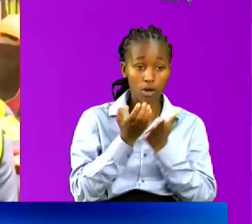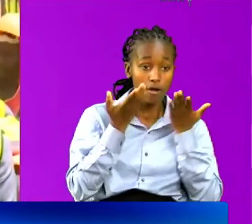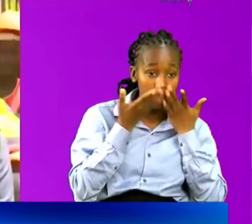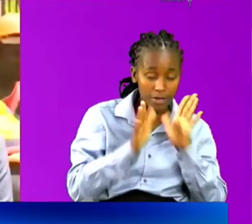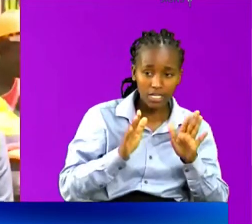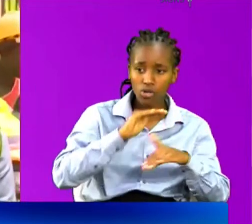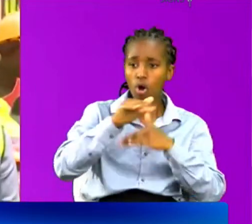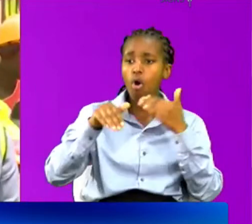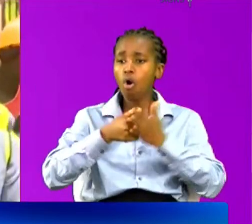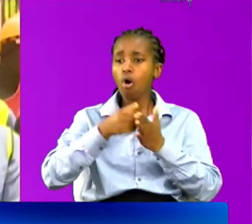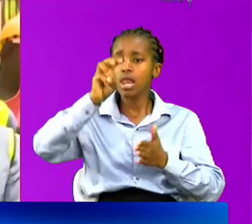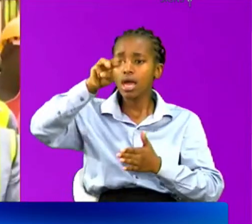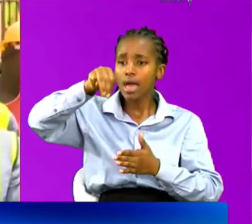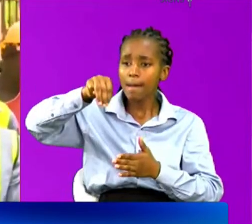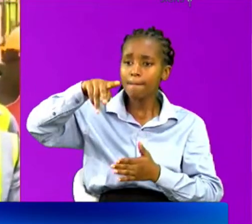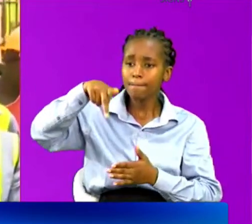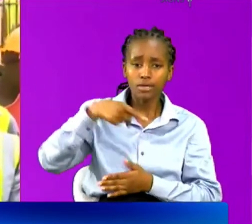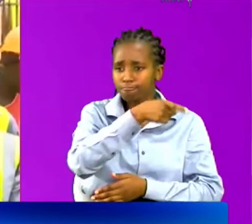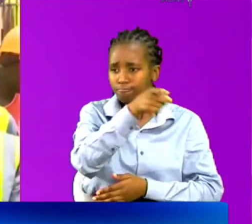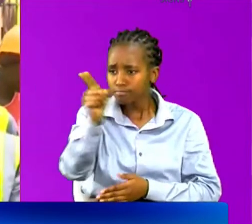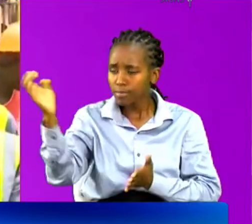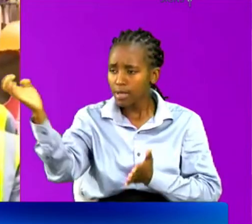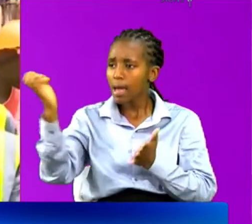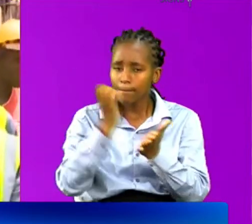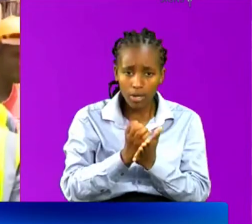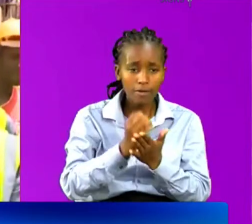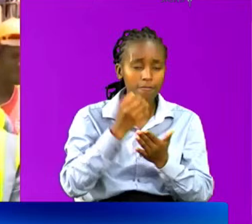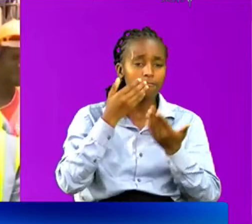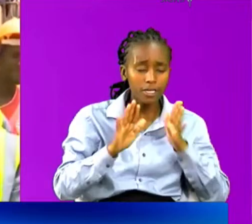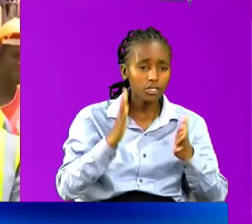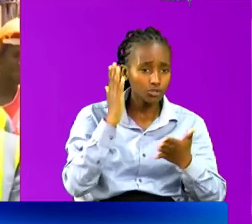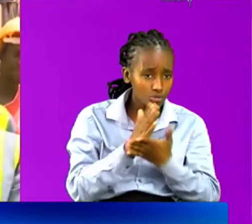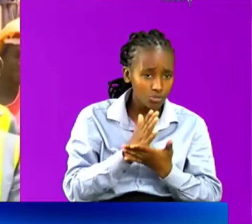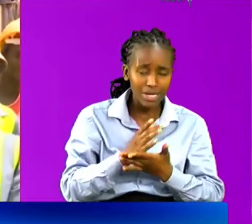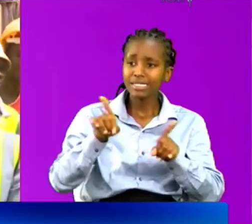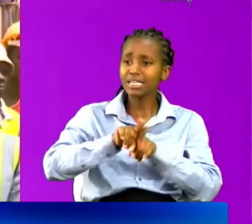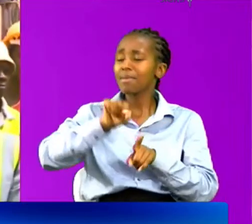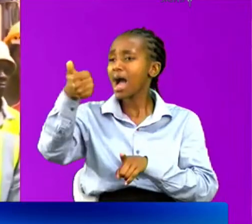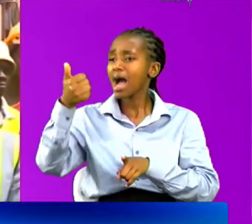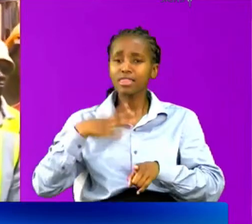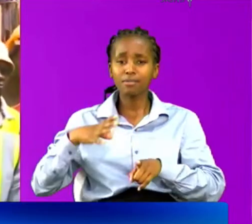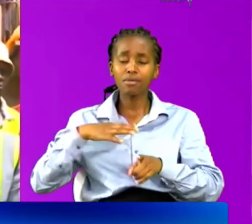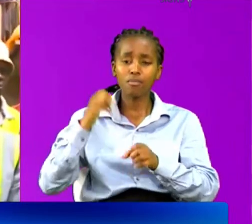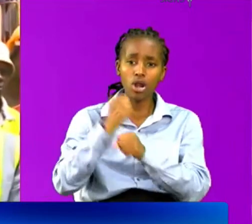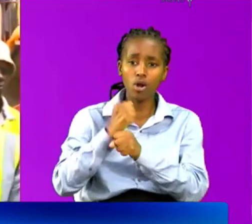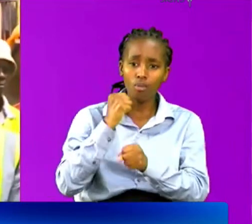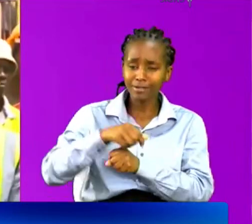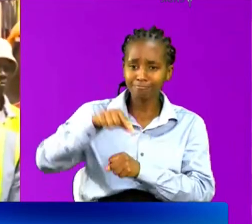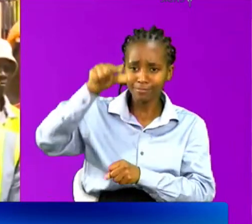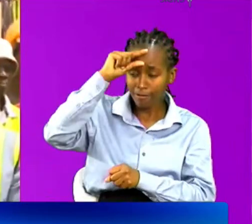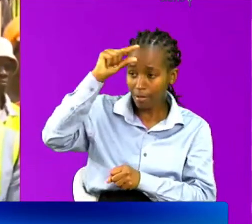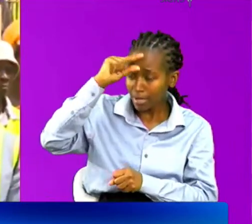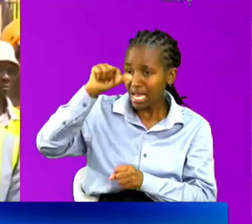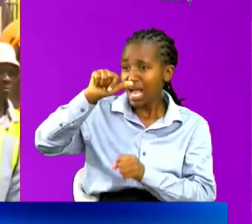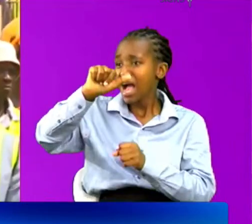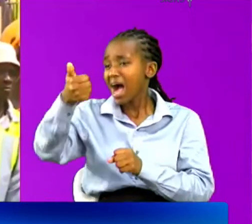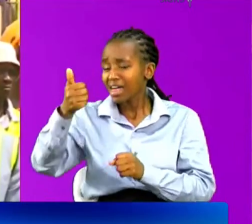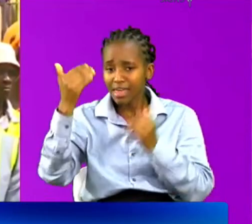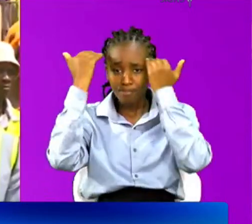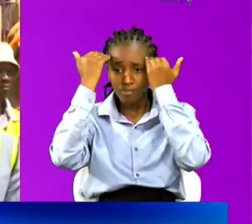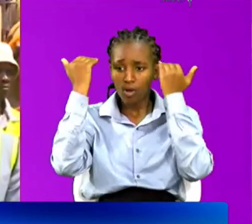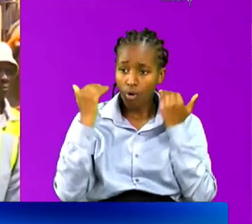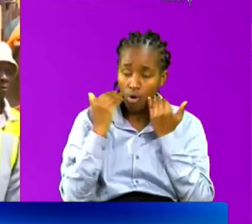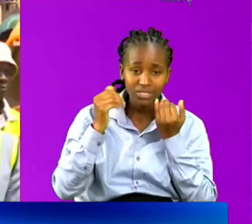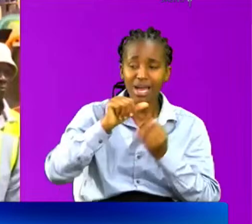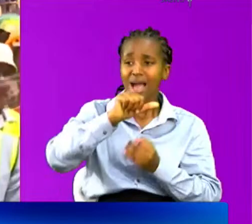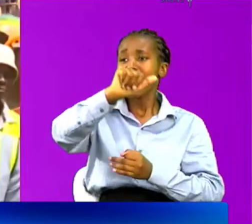si kweli? Wengine tumewaajiri wanafanya kazi ndani ya serikali. Wengine mmewaajiri wanafanya kazi mahakamani. Wengine mmewaajiri